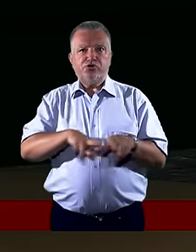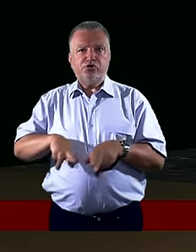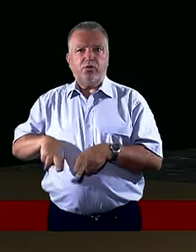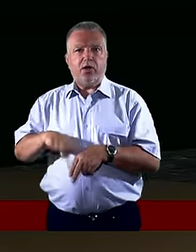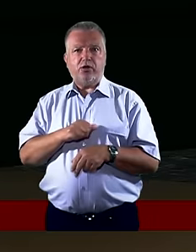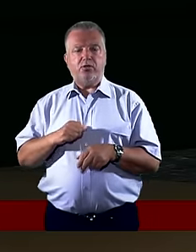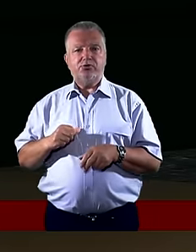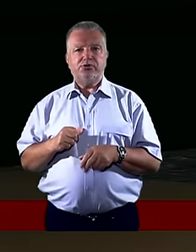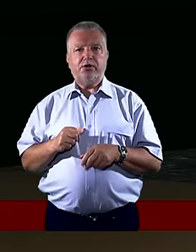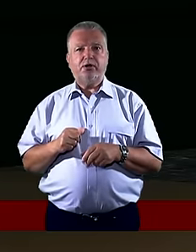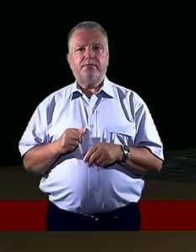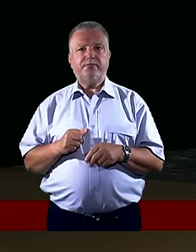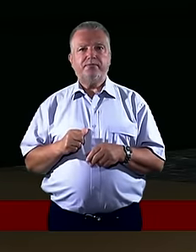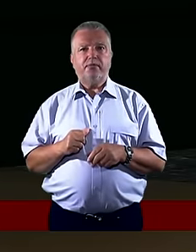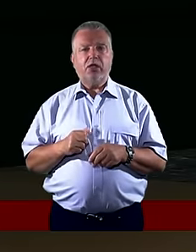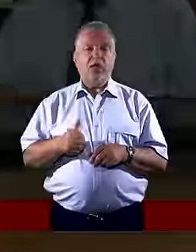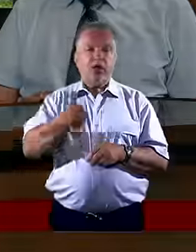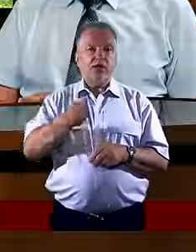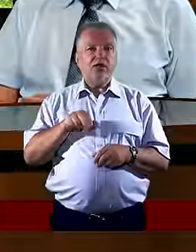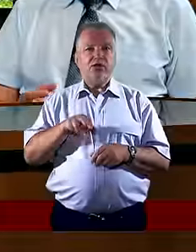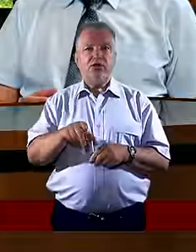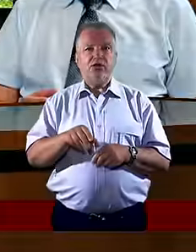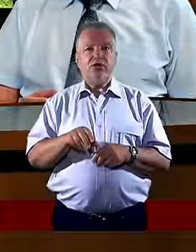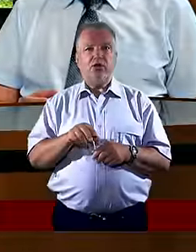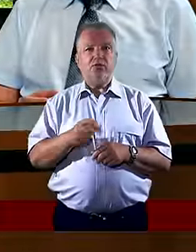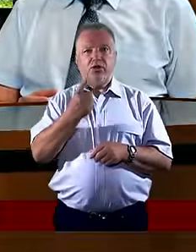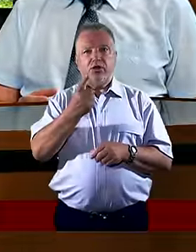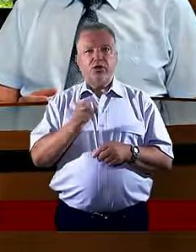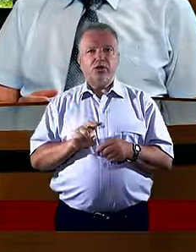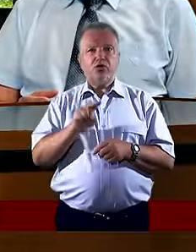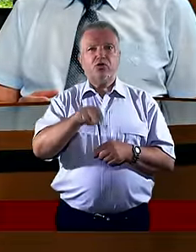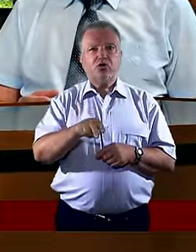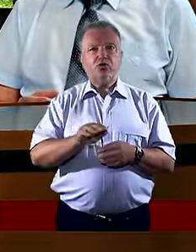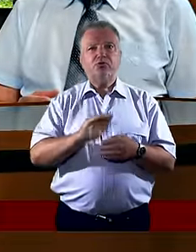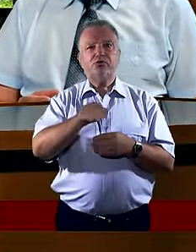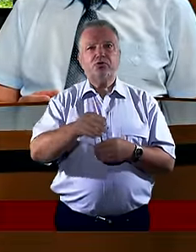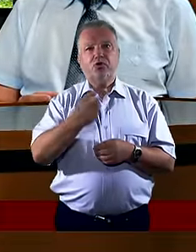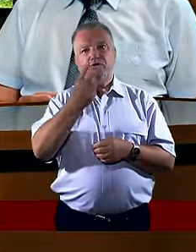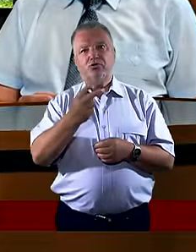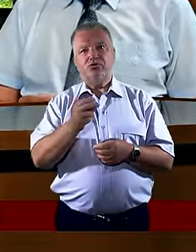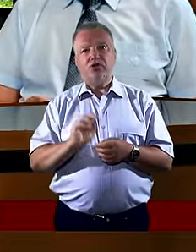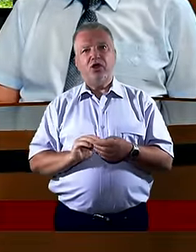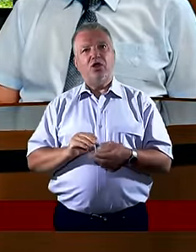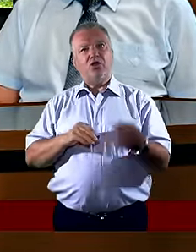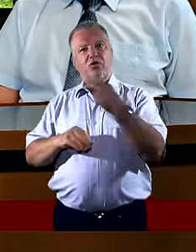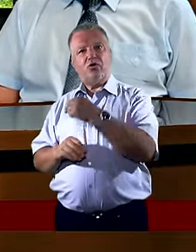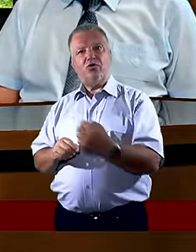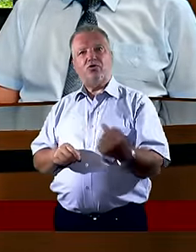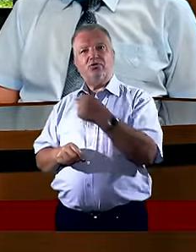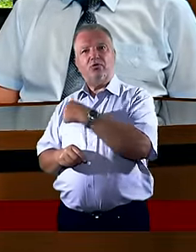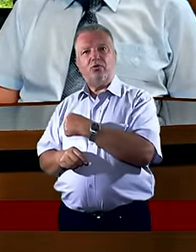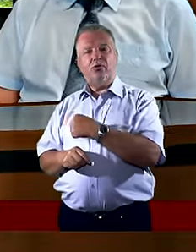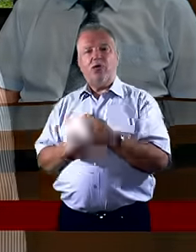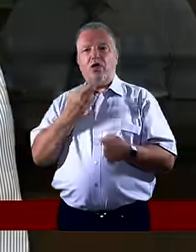ludzie cofają się. No niestety, jedni idą krok naprzód, drudzy idą krok do tyłu.